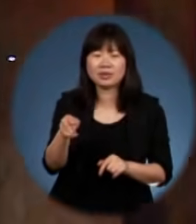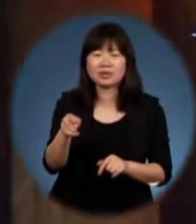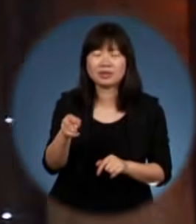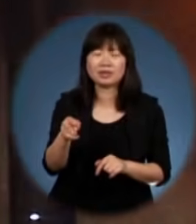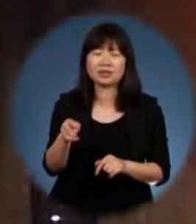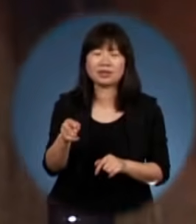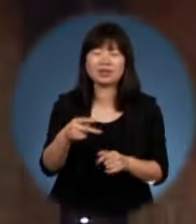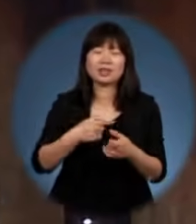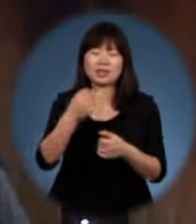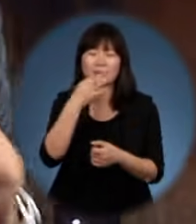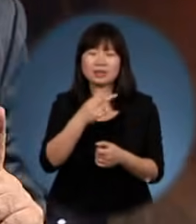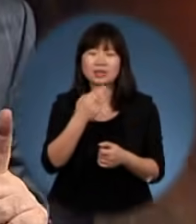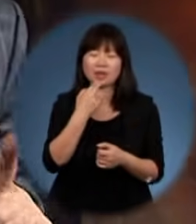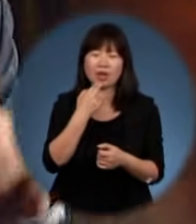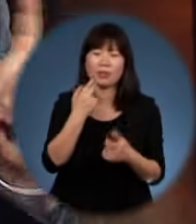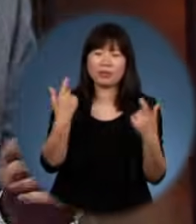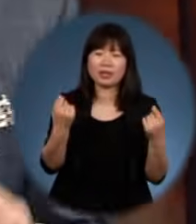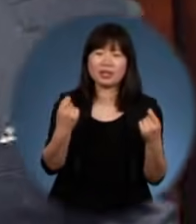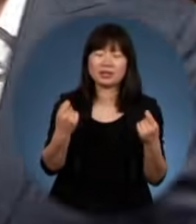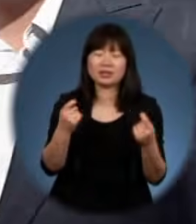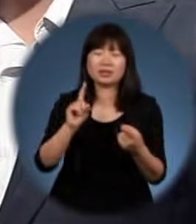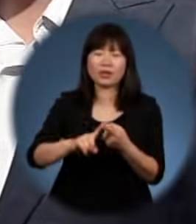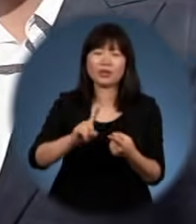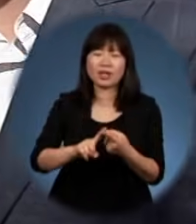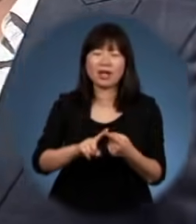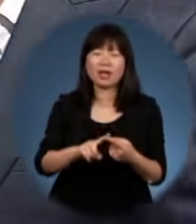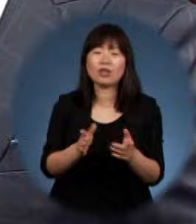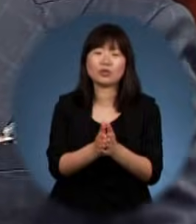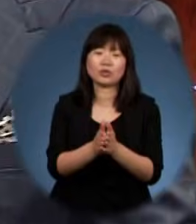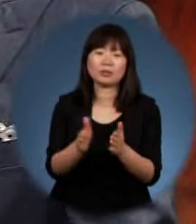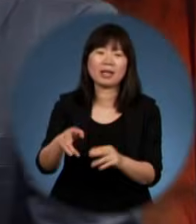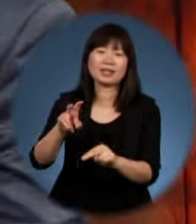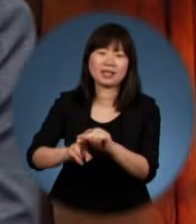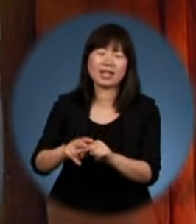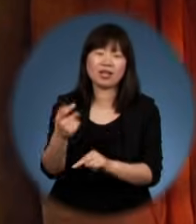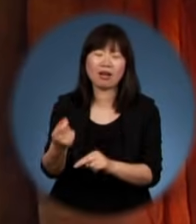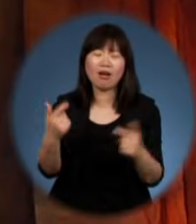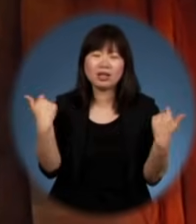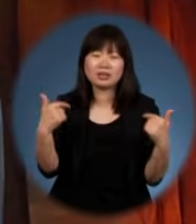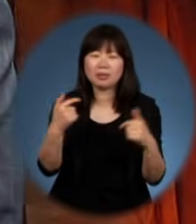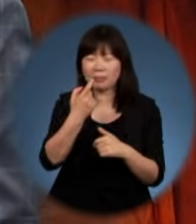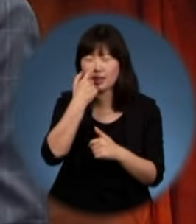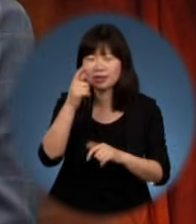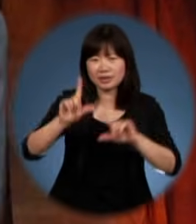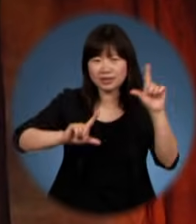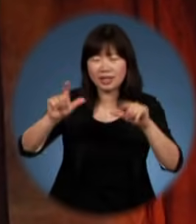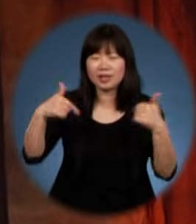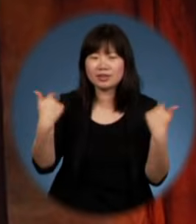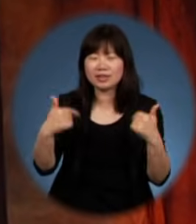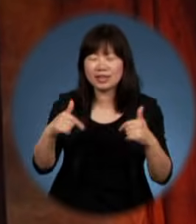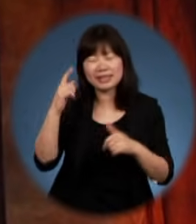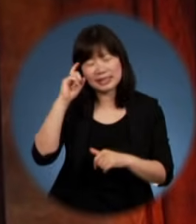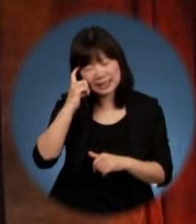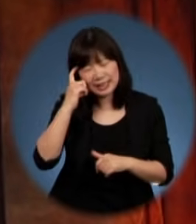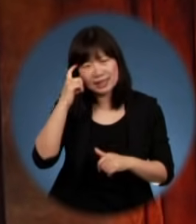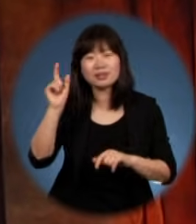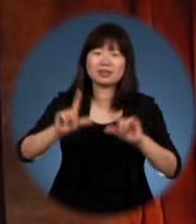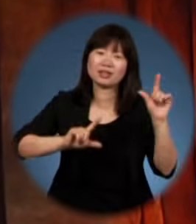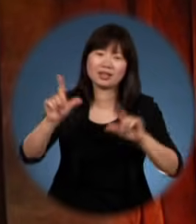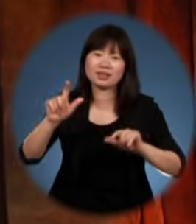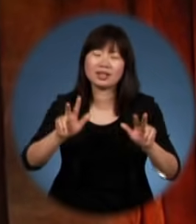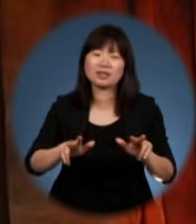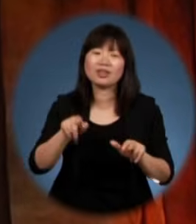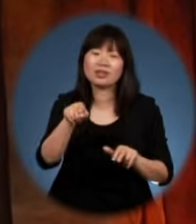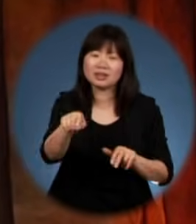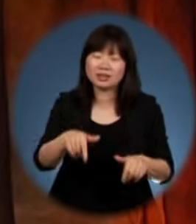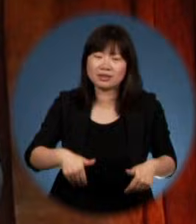없다는 그 살 가치가 없다 는 그것의 출발점이었다 는데요 너의 배우는 자세 넣을수 꼬는 자세 그것이